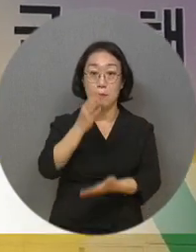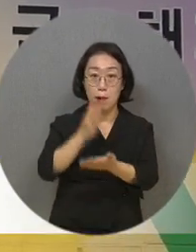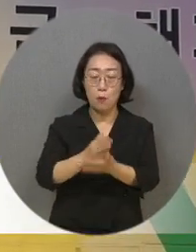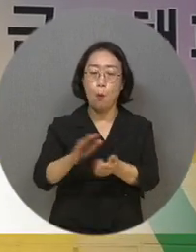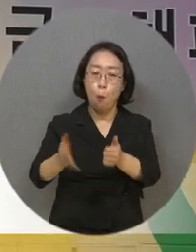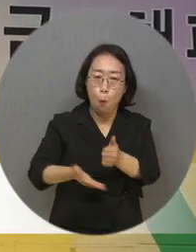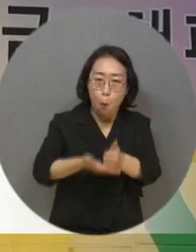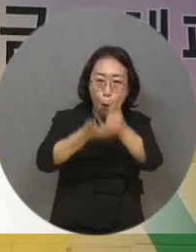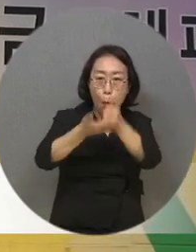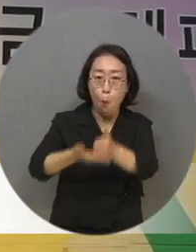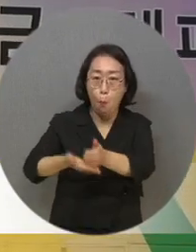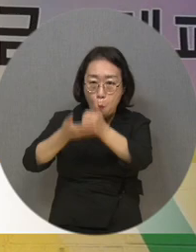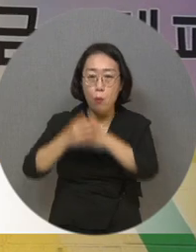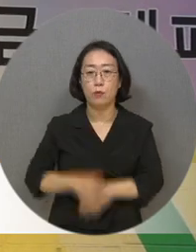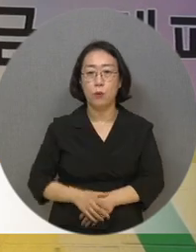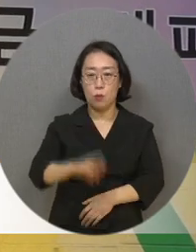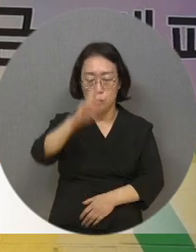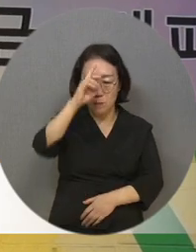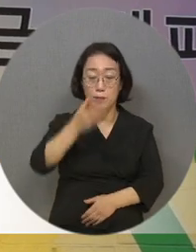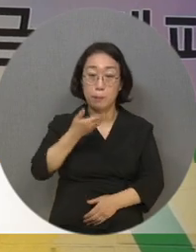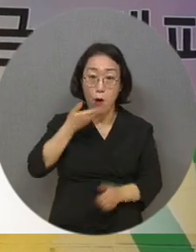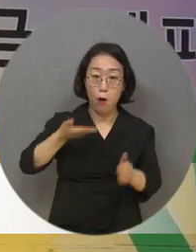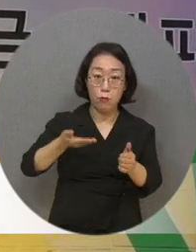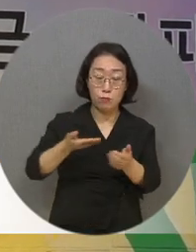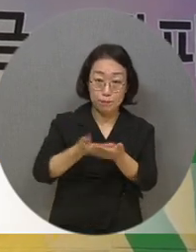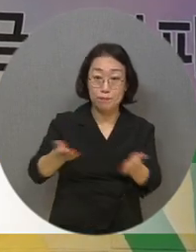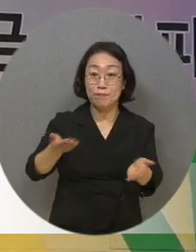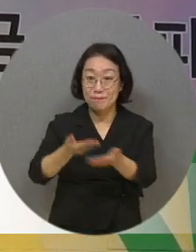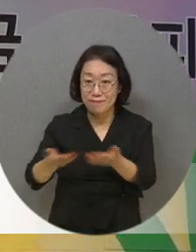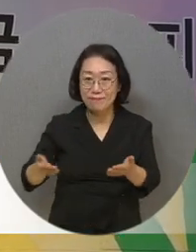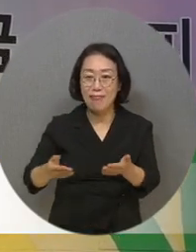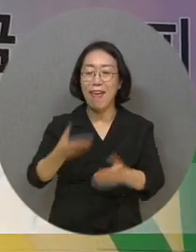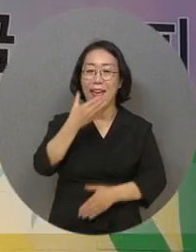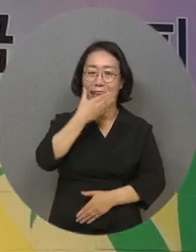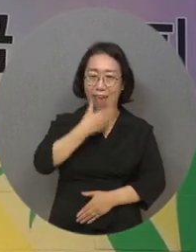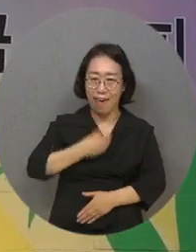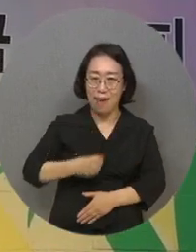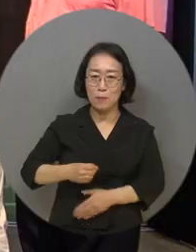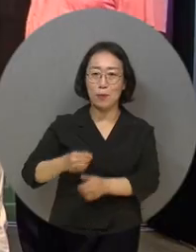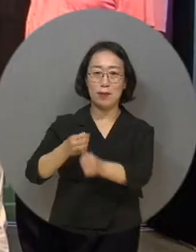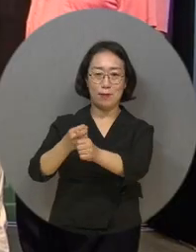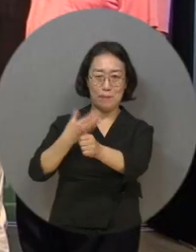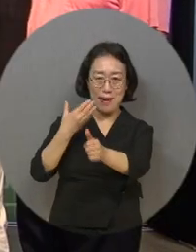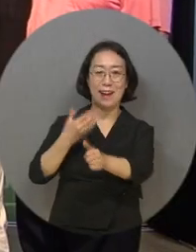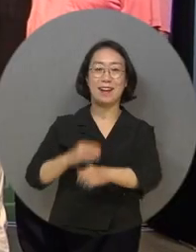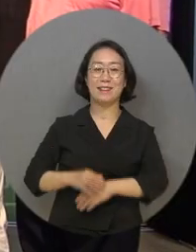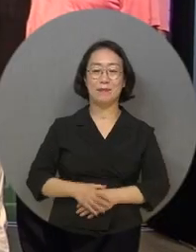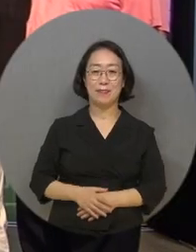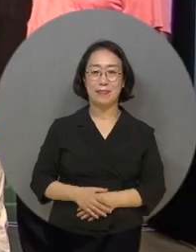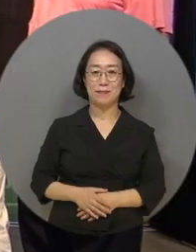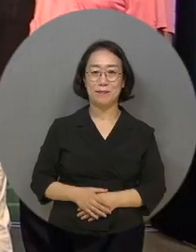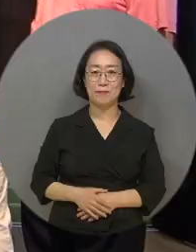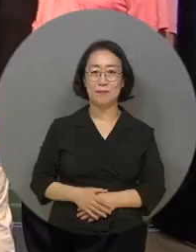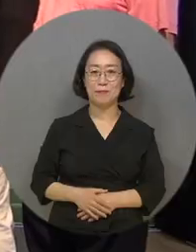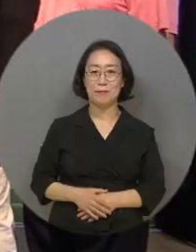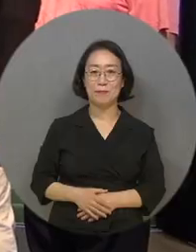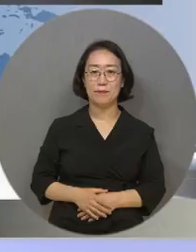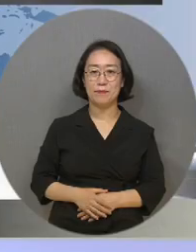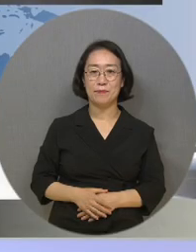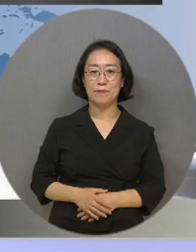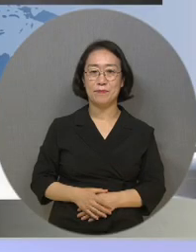어르신들을 매일 만나고 점심을 나누는 일이 행복한 일이라고 말하고 있습니다. 복지TV 뉴스 박희선